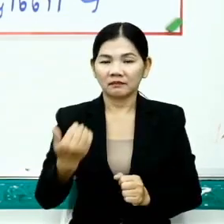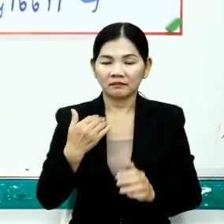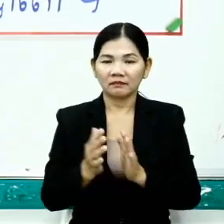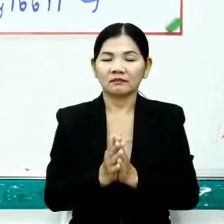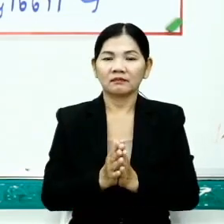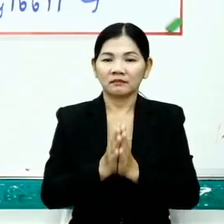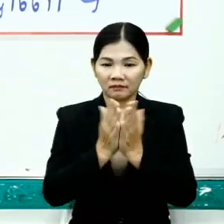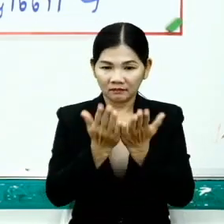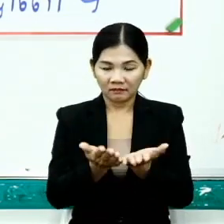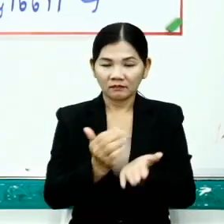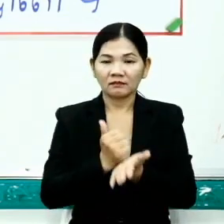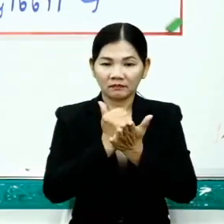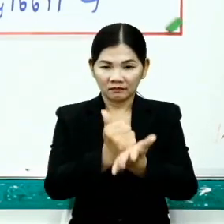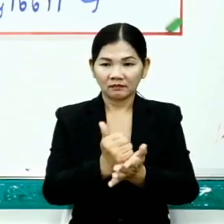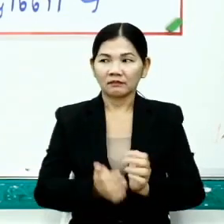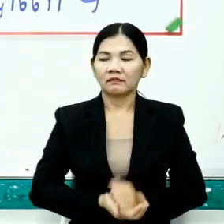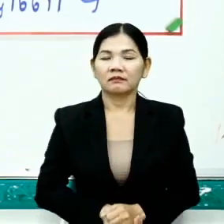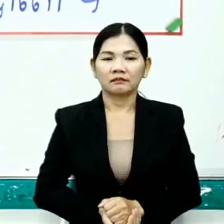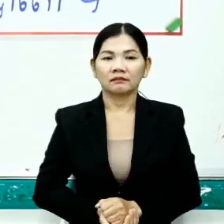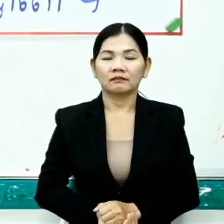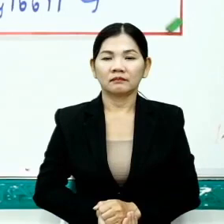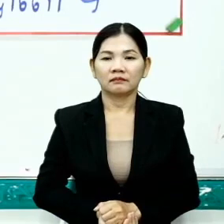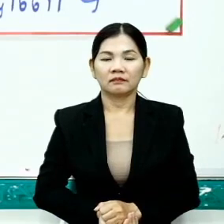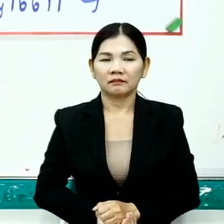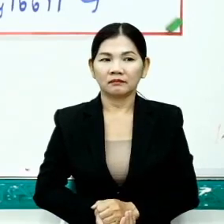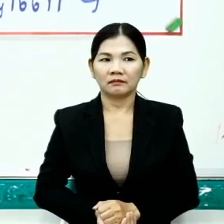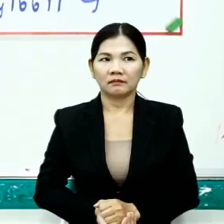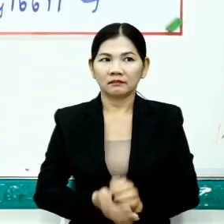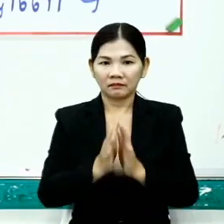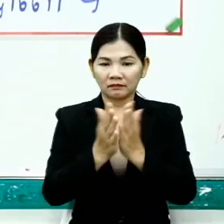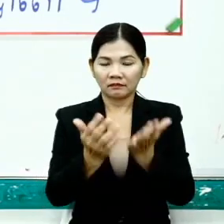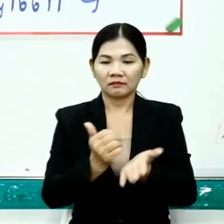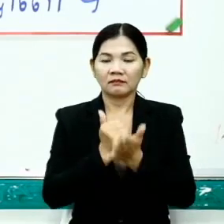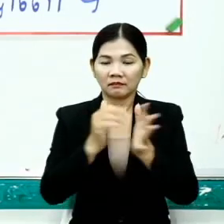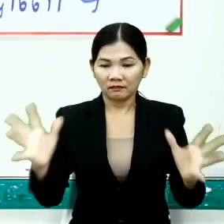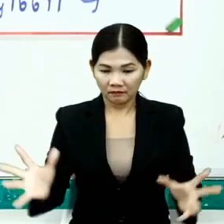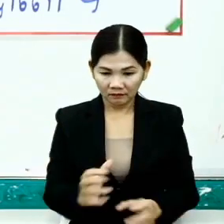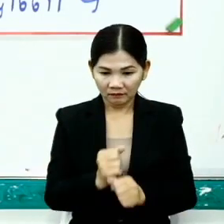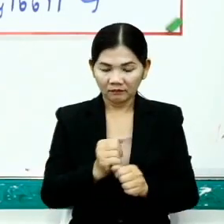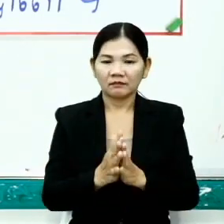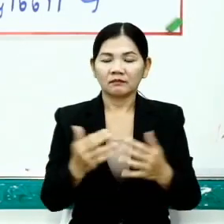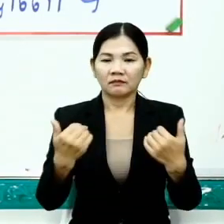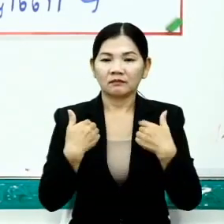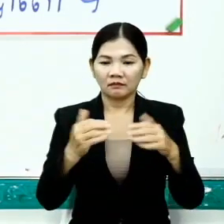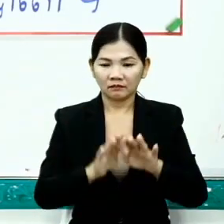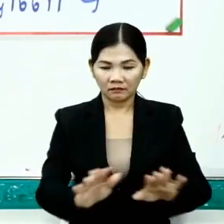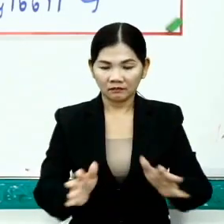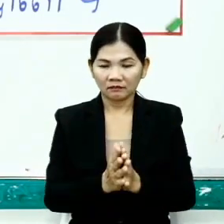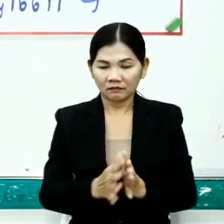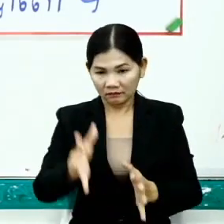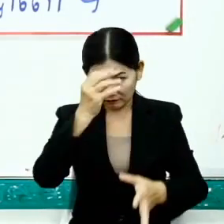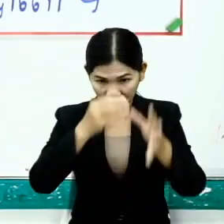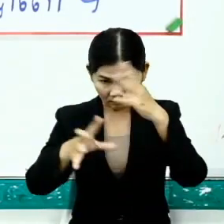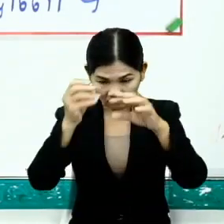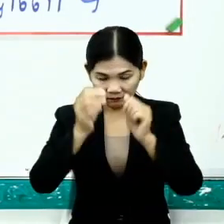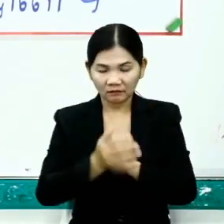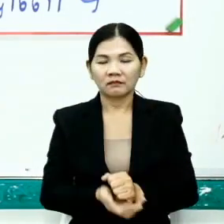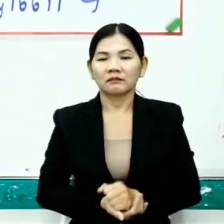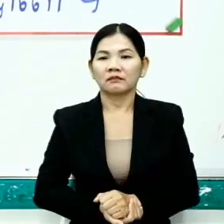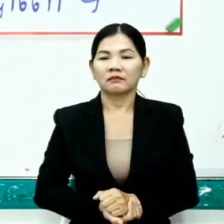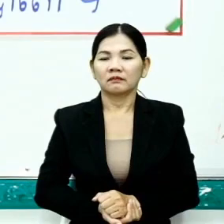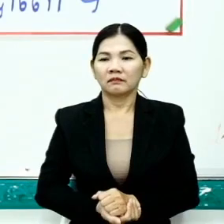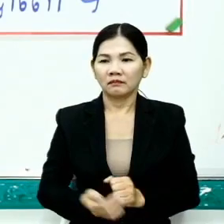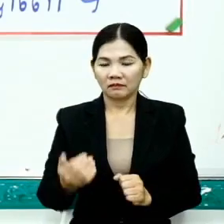ក្នុងសៀវភៅជំនួយរបស់យើងចាអញ្ចឹងគឺយើងអានអត្ថបទចប់ហើយឥឡូវនេះអ្នកគ្រូនឹងនាំកូនកូនមកសិក្សាបន្តទៀត